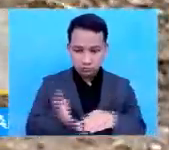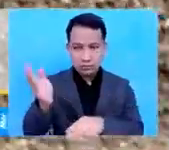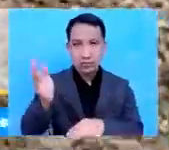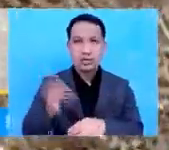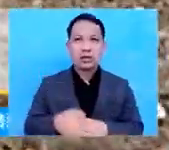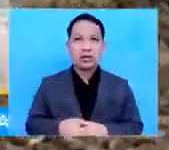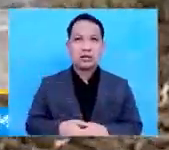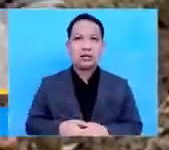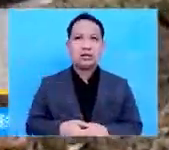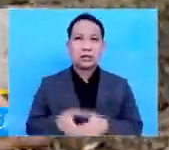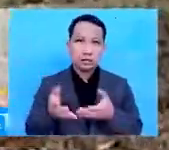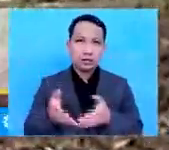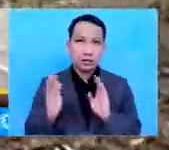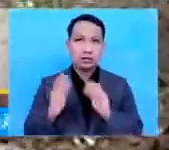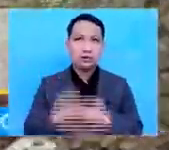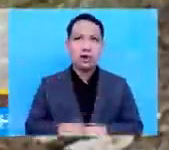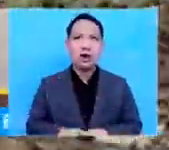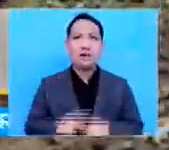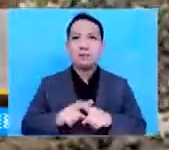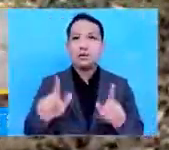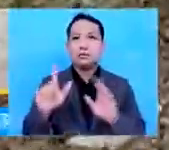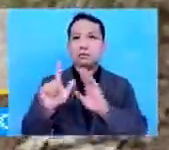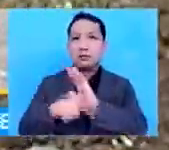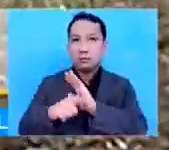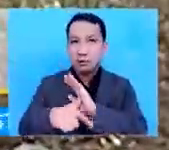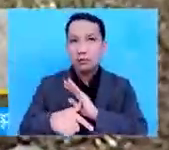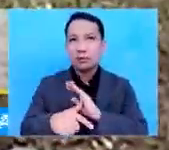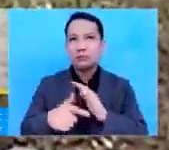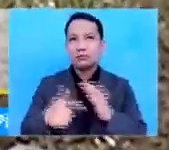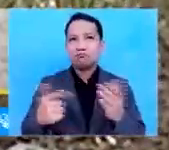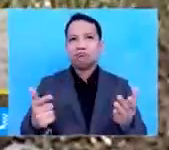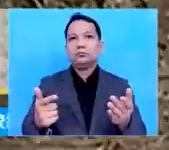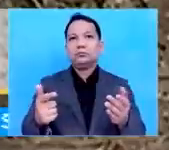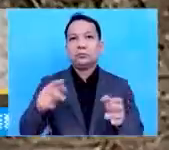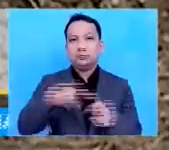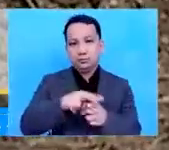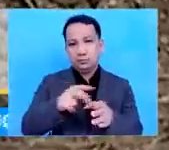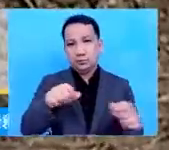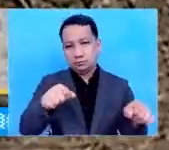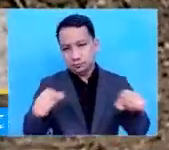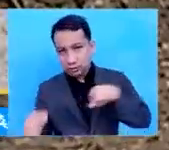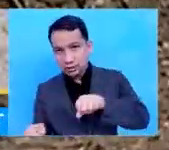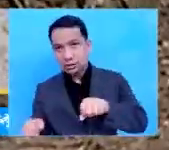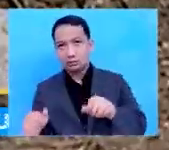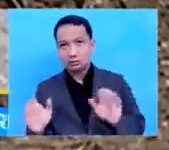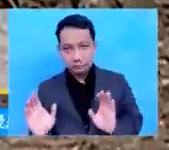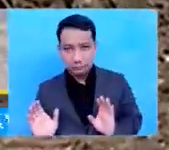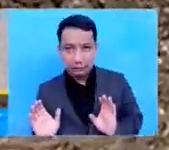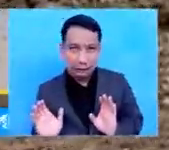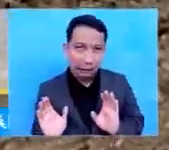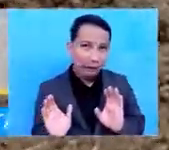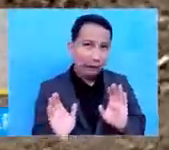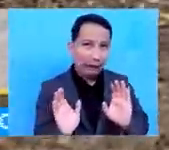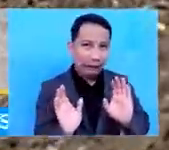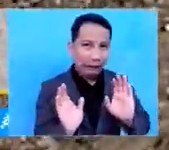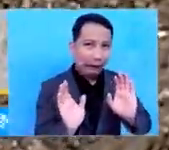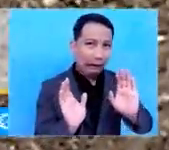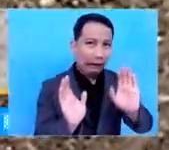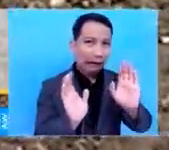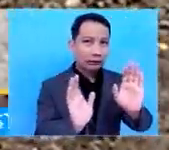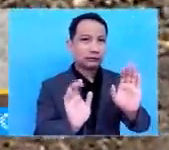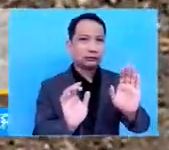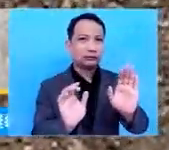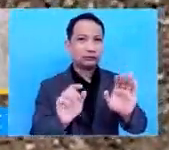kalsada. Pero maya't maya silang sumisimplak. Kinakailangan din nilang itulak ang